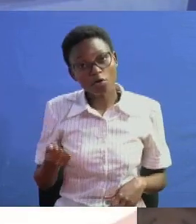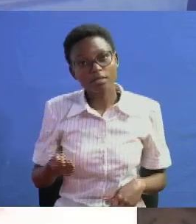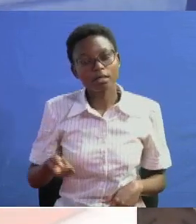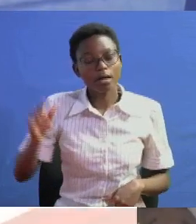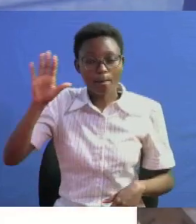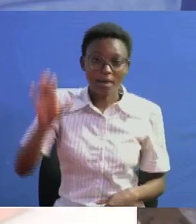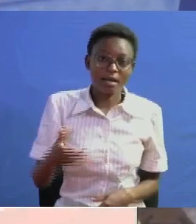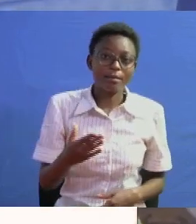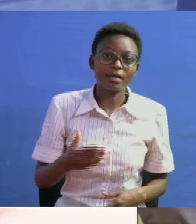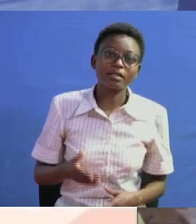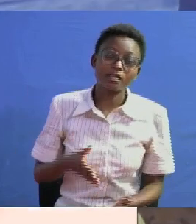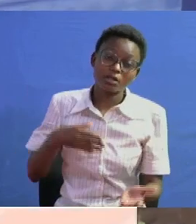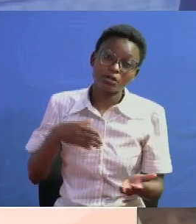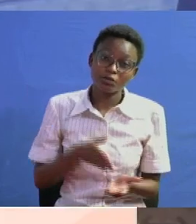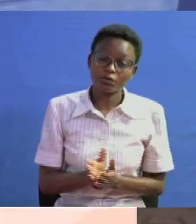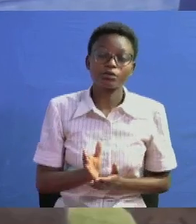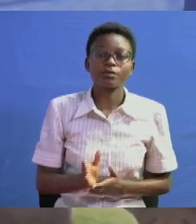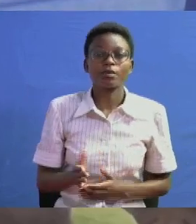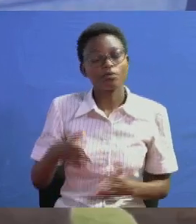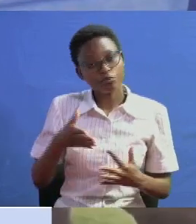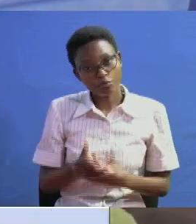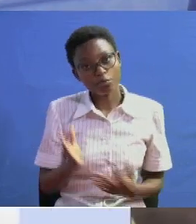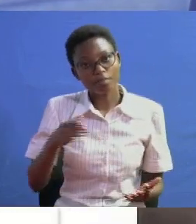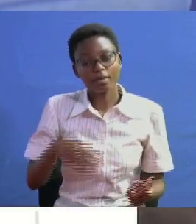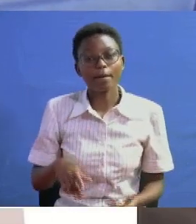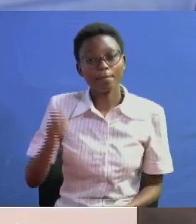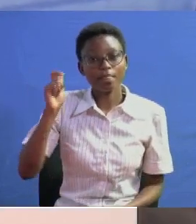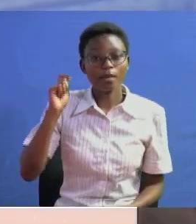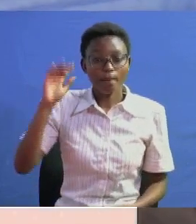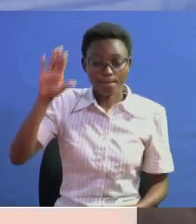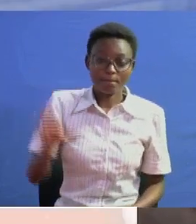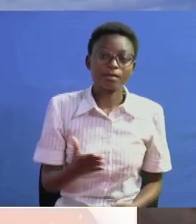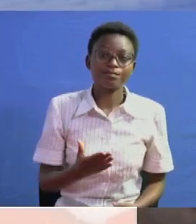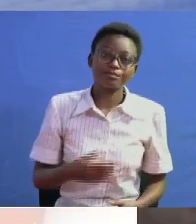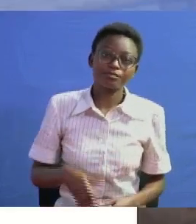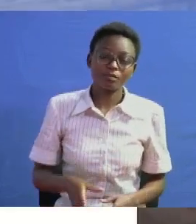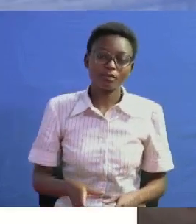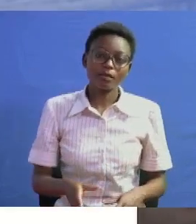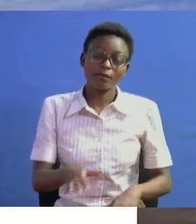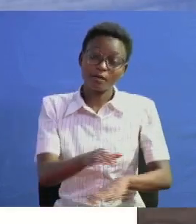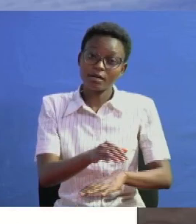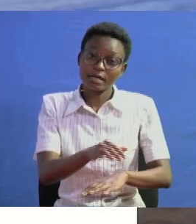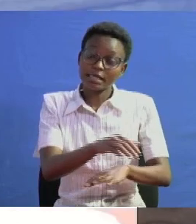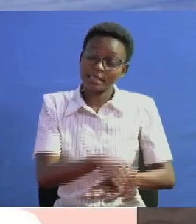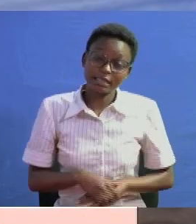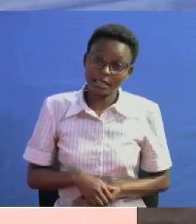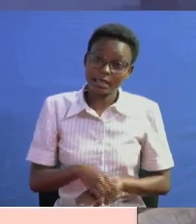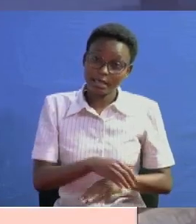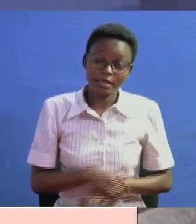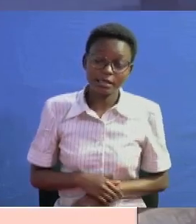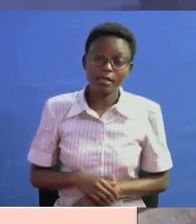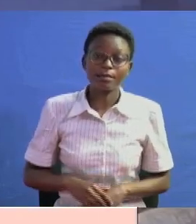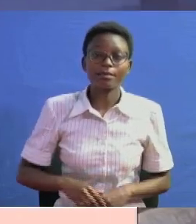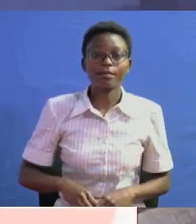hanisi, yale yote itapitishwa katika bunge hii. Ameshika bunge teke. Sasa nashika mahakama